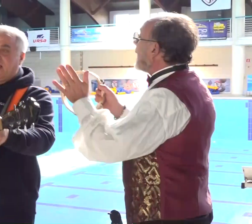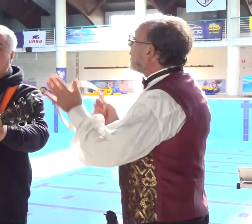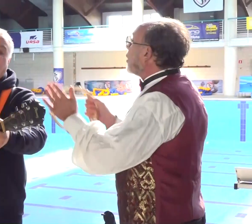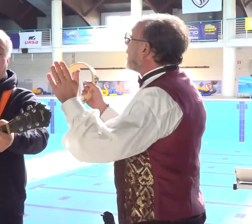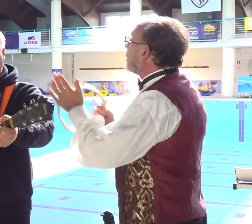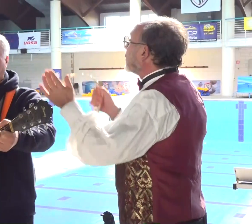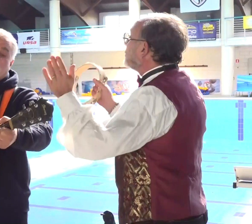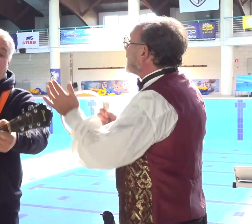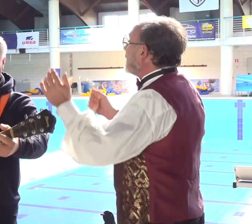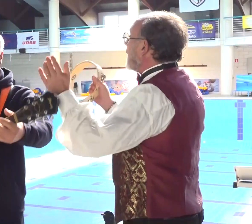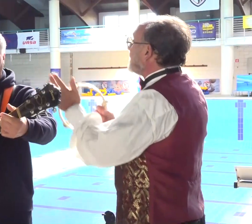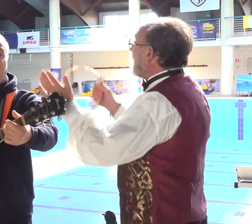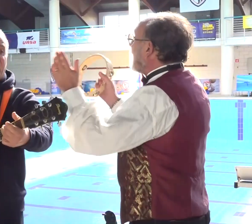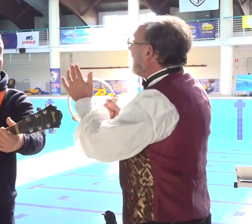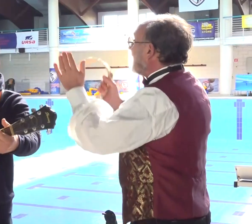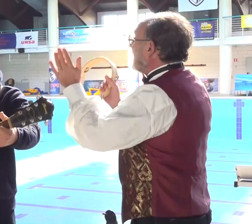incontrare